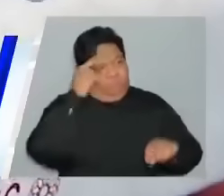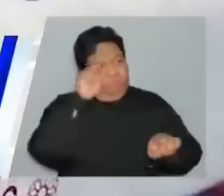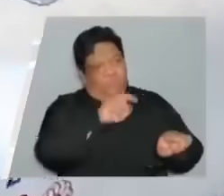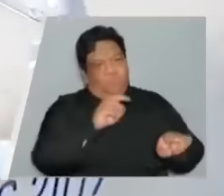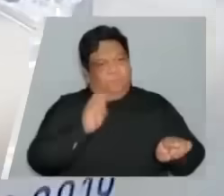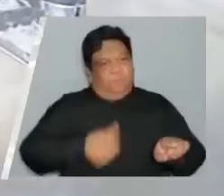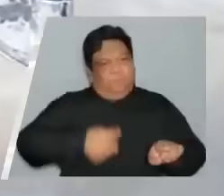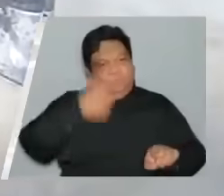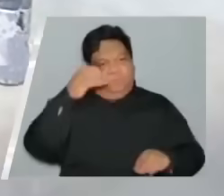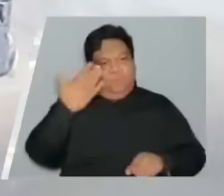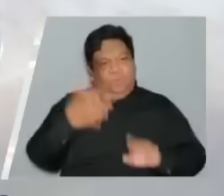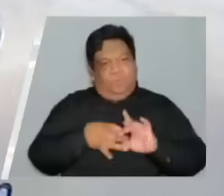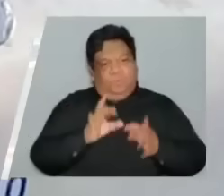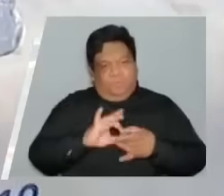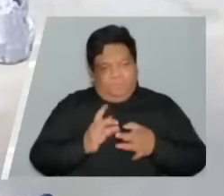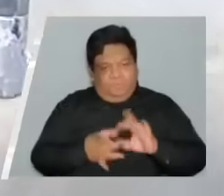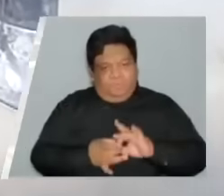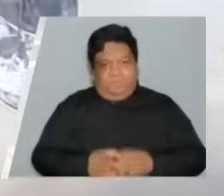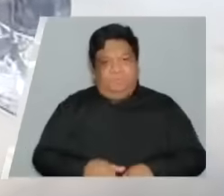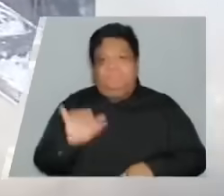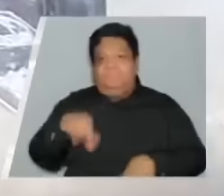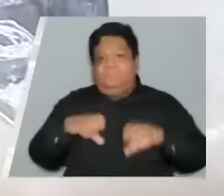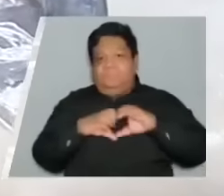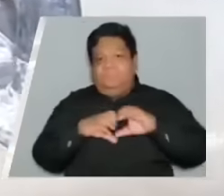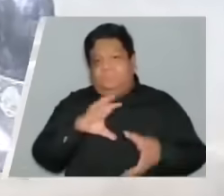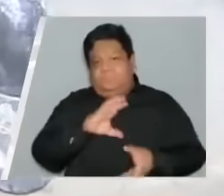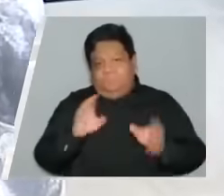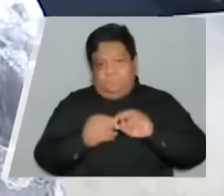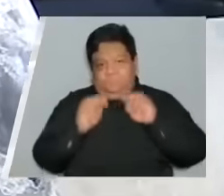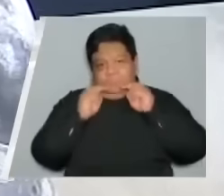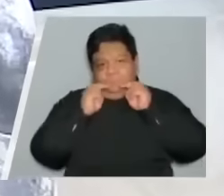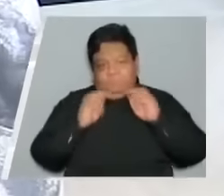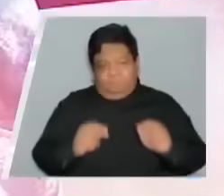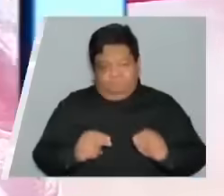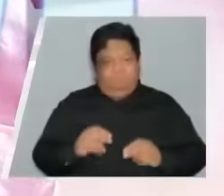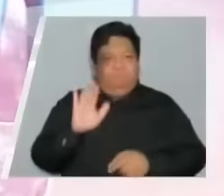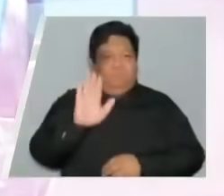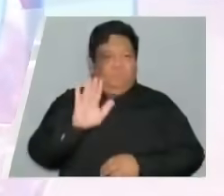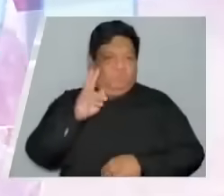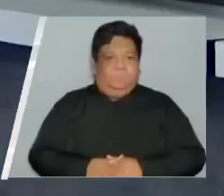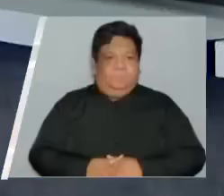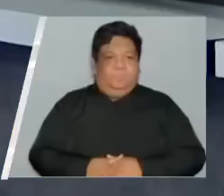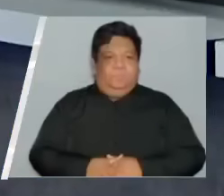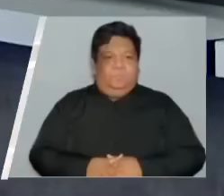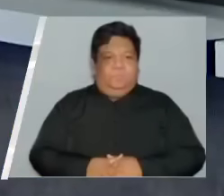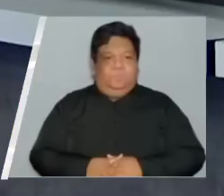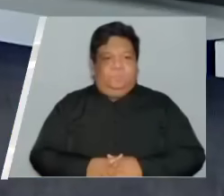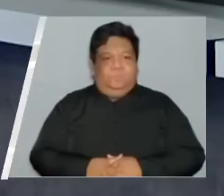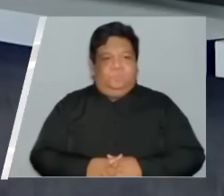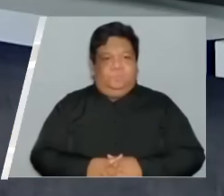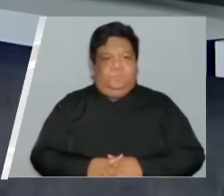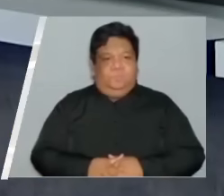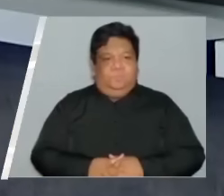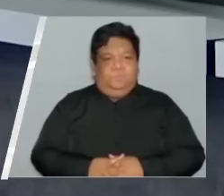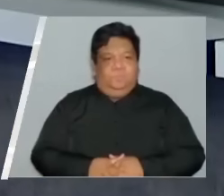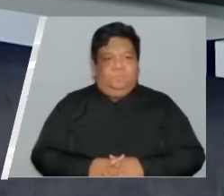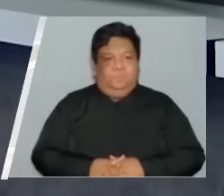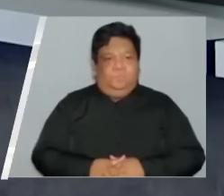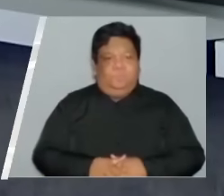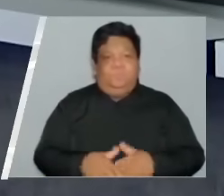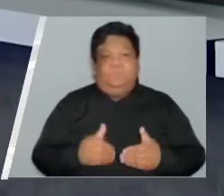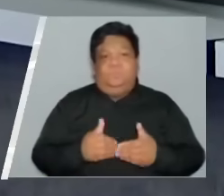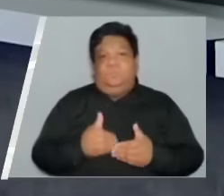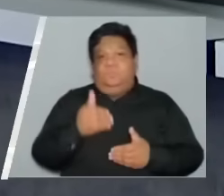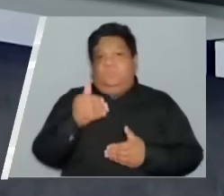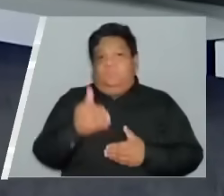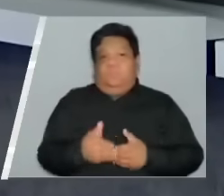sa GMA Integrated News, ako po si JP Soriano, ang inyong saksi. Hindi lang kasaysayan ang tampok